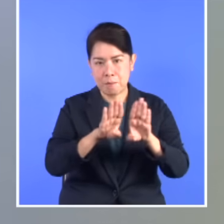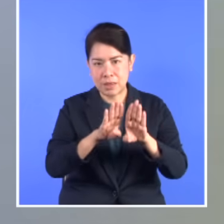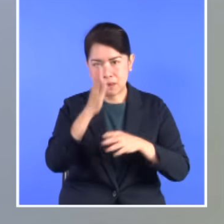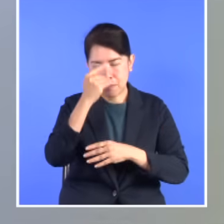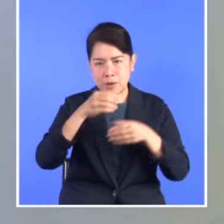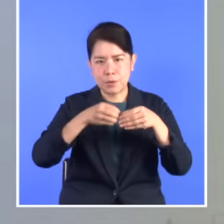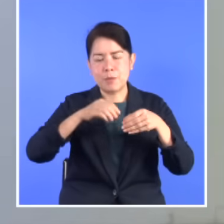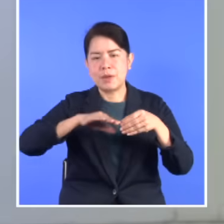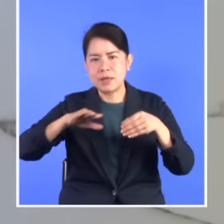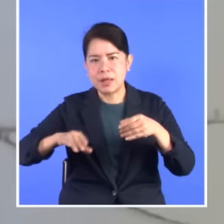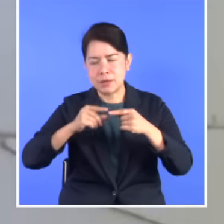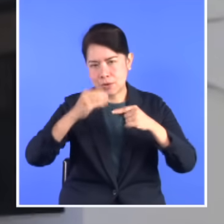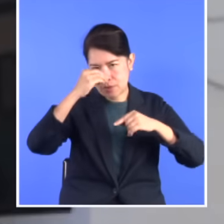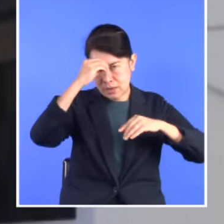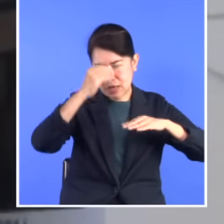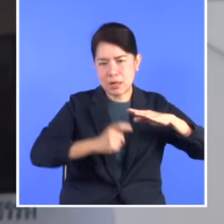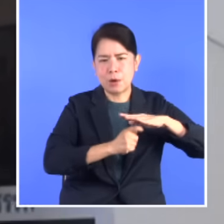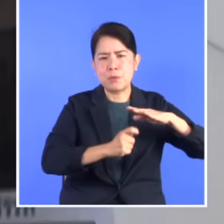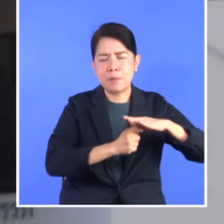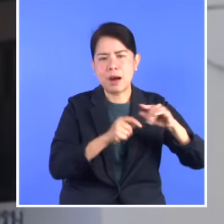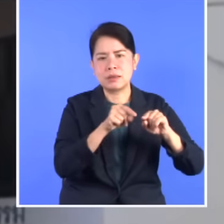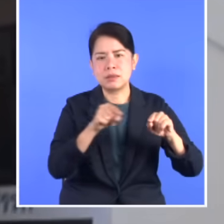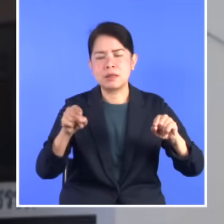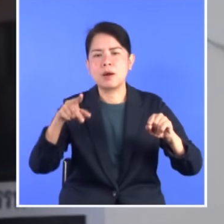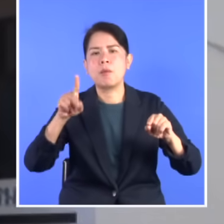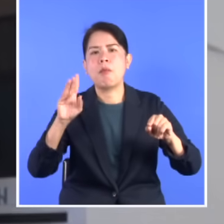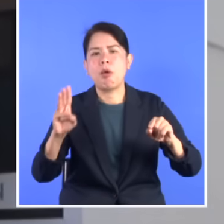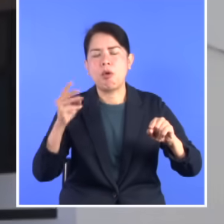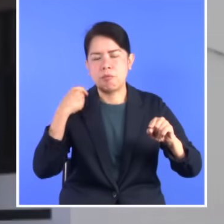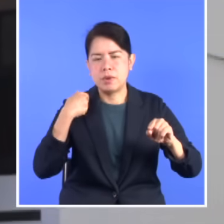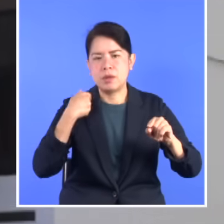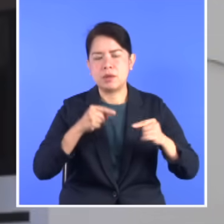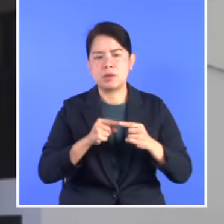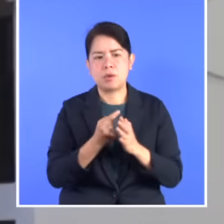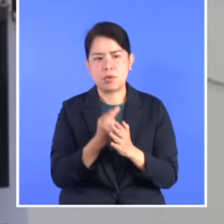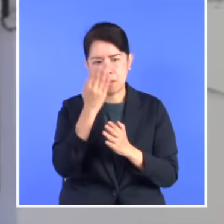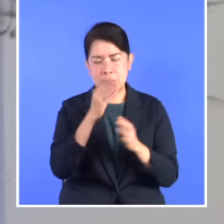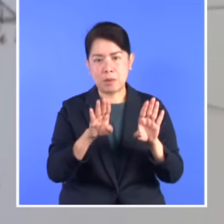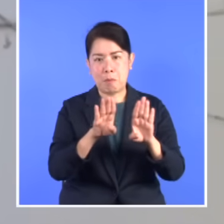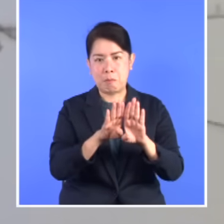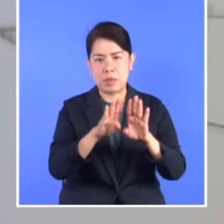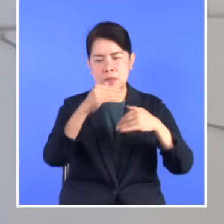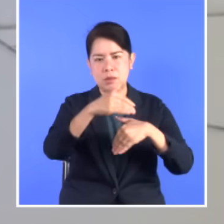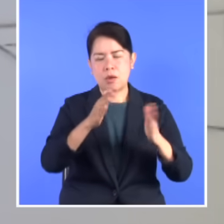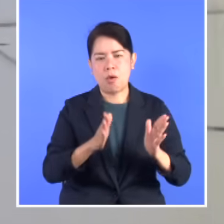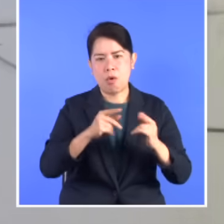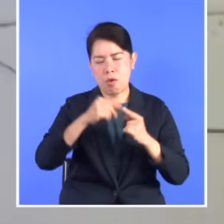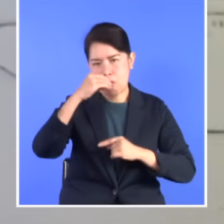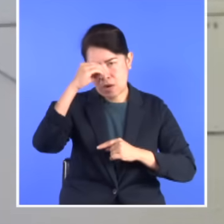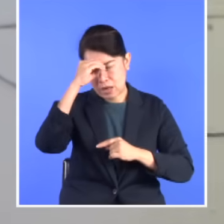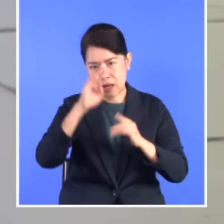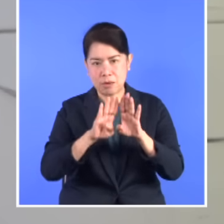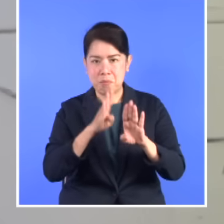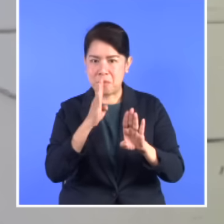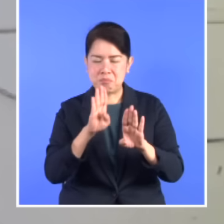อนุบาลถึงชั้นประถมปีที่6ก็คือป.6แค่นั้นเองต้องปิดประตูห้องเรียนหน้าต่างเพื่อความปลอดภัยไม่ให้ลิงเข้าห้องเรียน